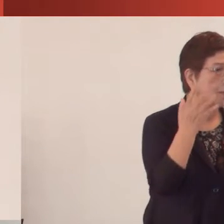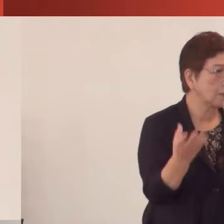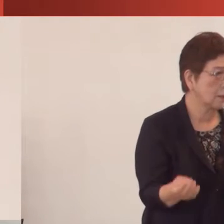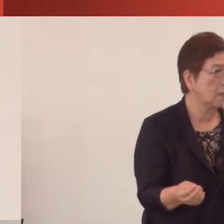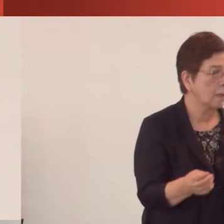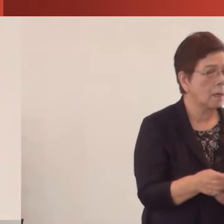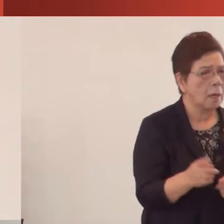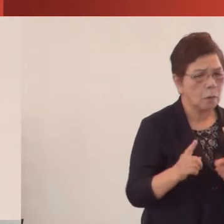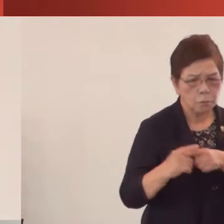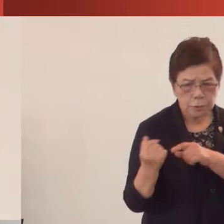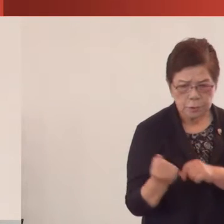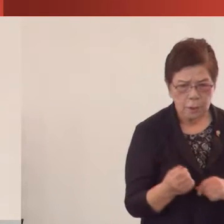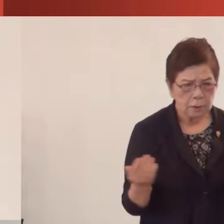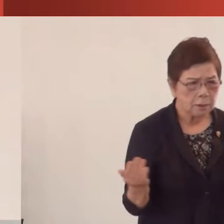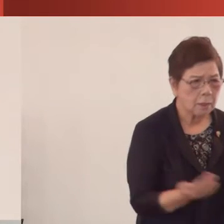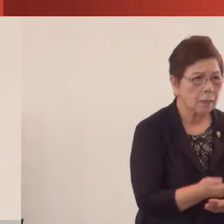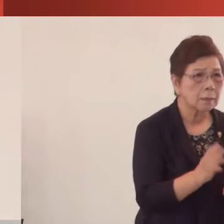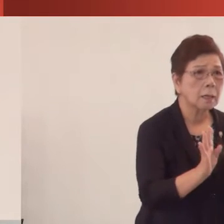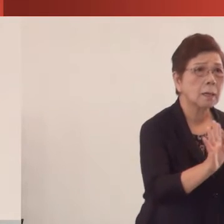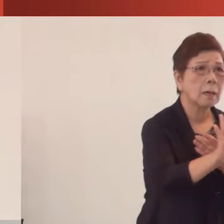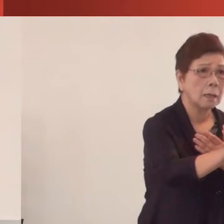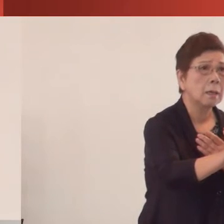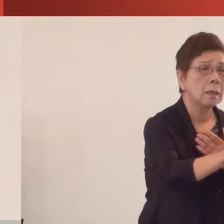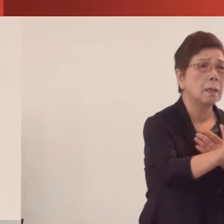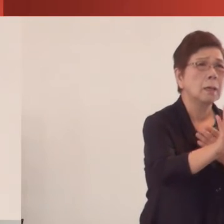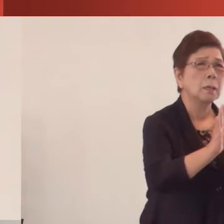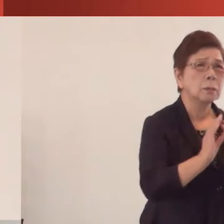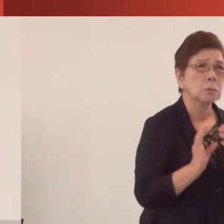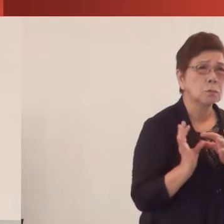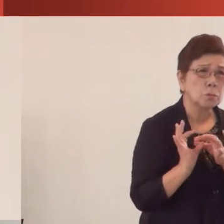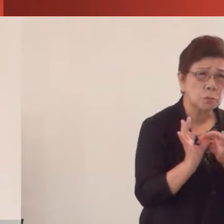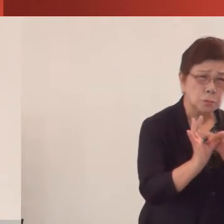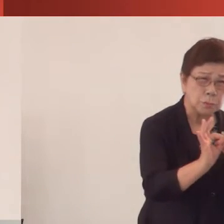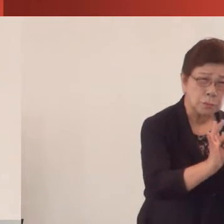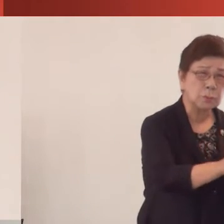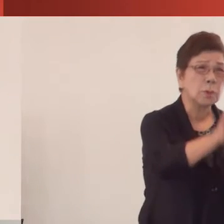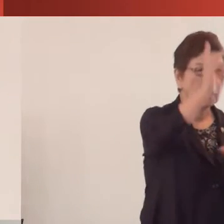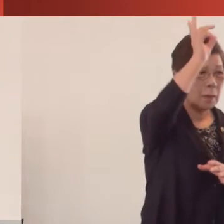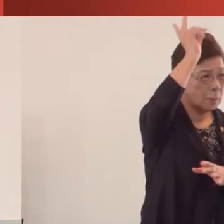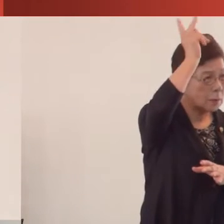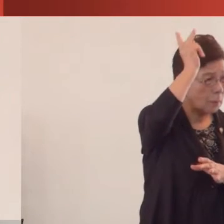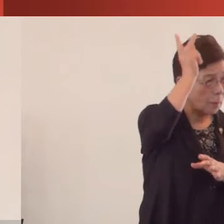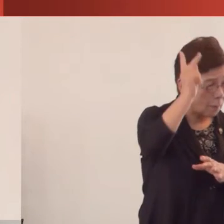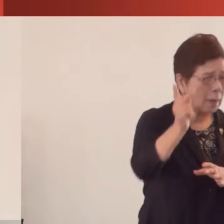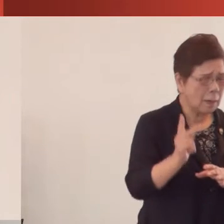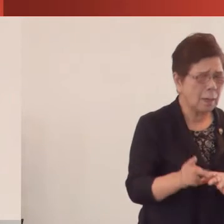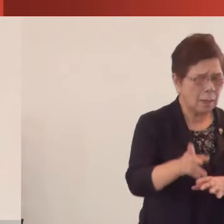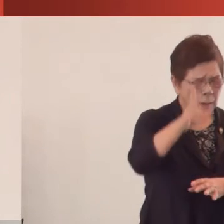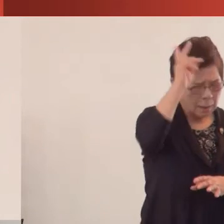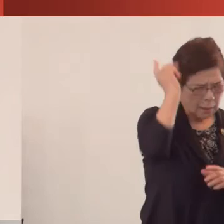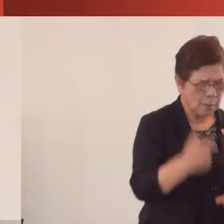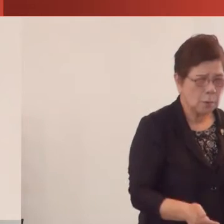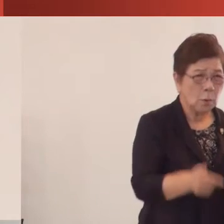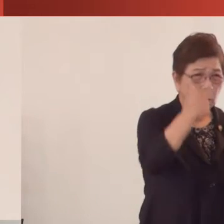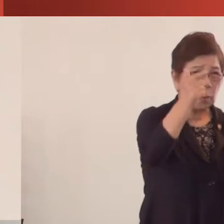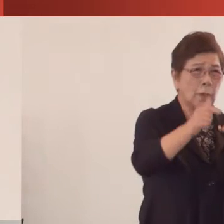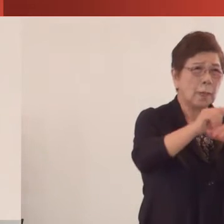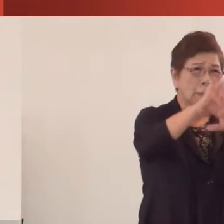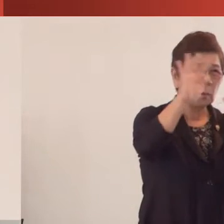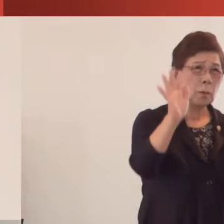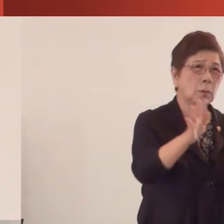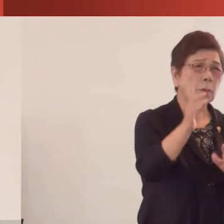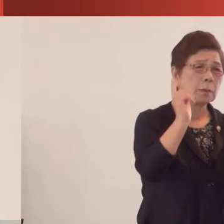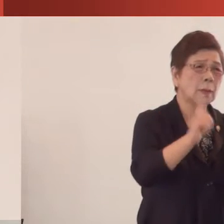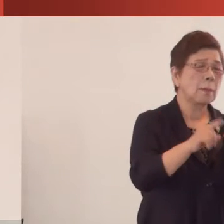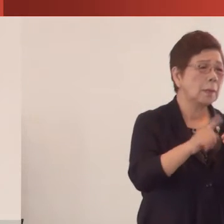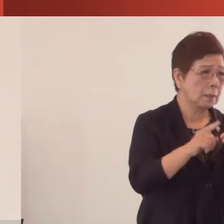クリスチャンになってからも神様はずっと私たちを神の栄光のために作り変えてくださるんですよっていう話をこと